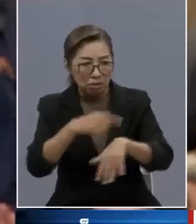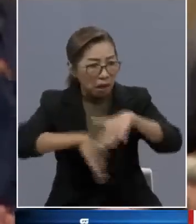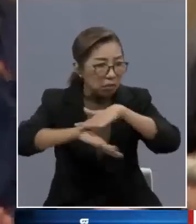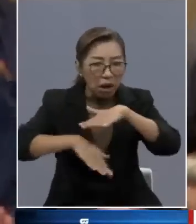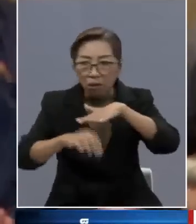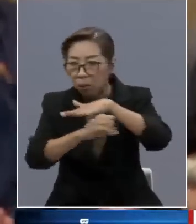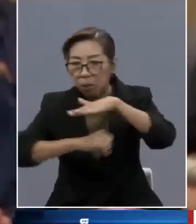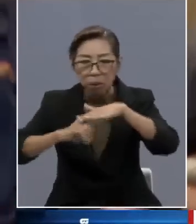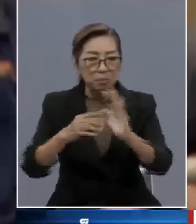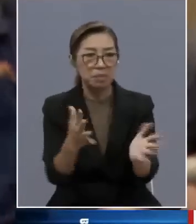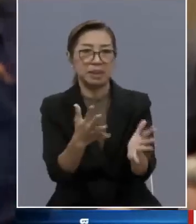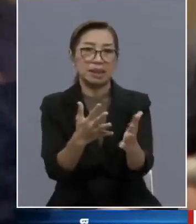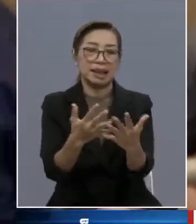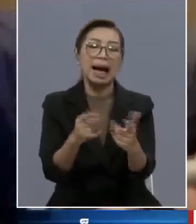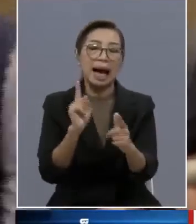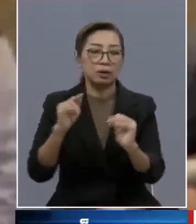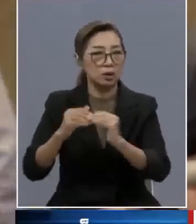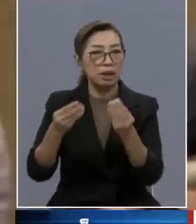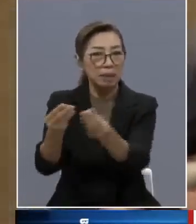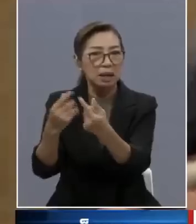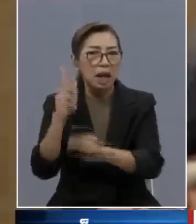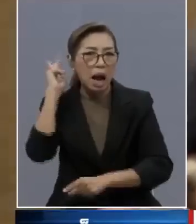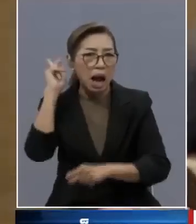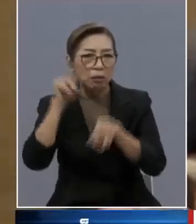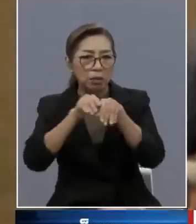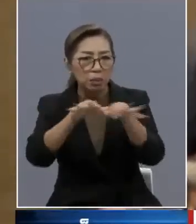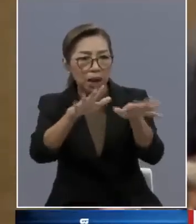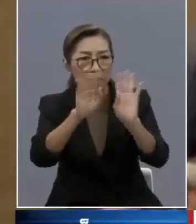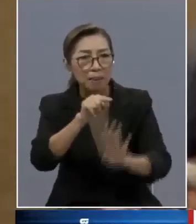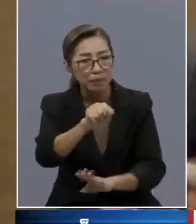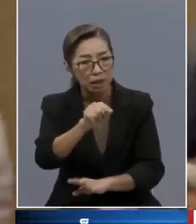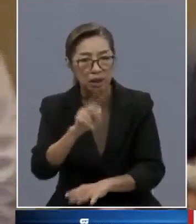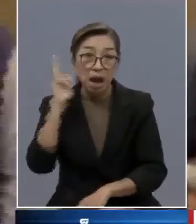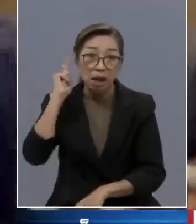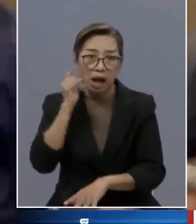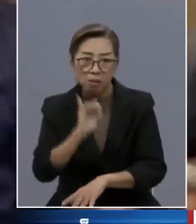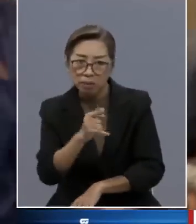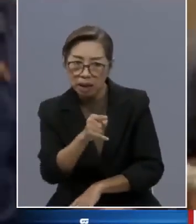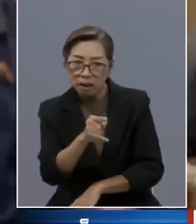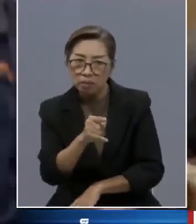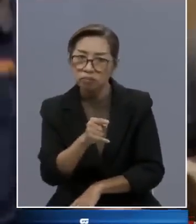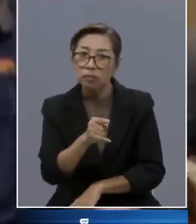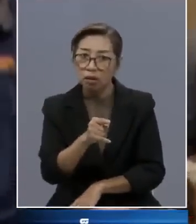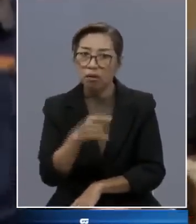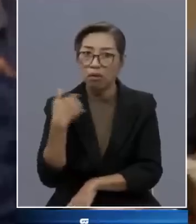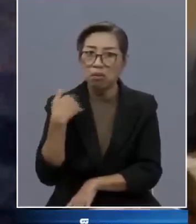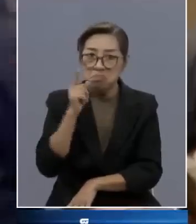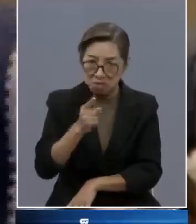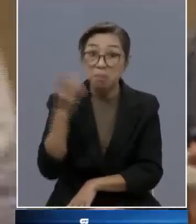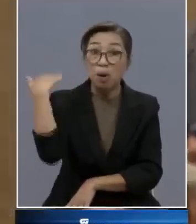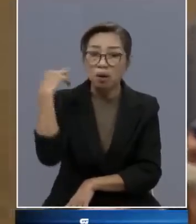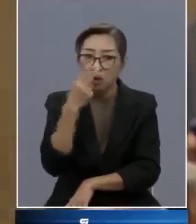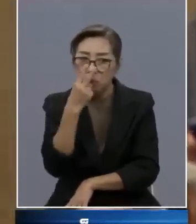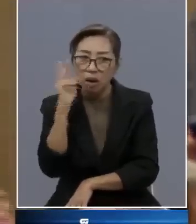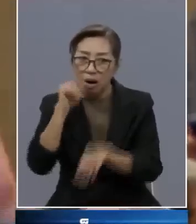แต่ทั้งนี้ทั้งนั้นเนี่ยพอเราไปดูว่าข่าวปล่อยที่สร้างความสับสนเนี่ยบางข่าวมันก็เป็นเรื่องที่เกิดขึ้นจริงเพื่อม